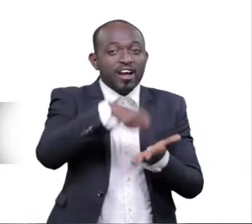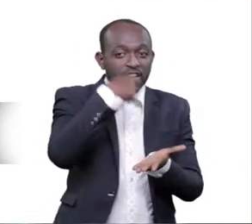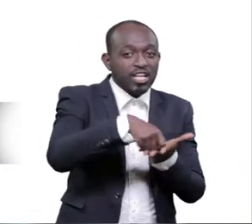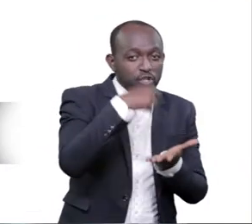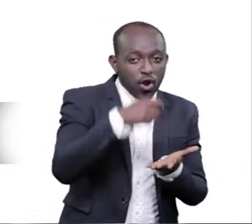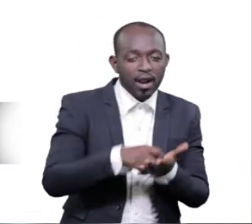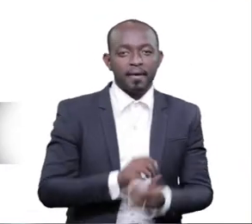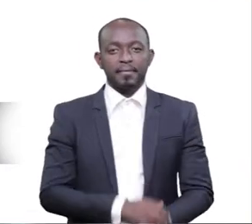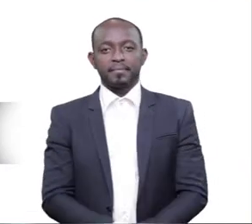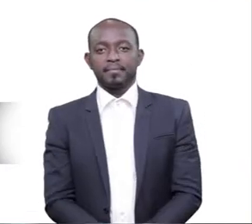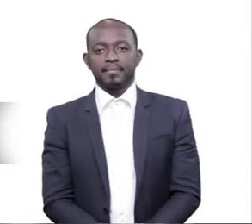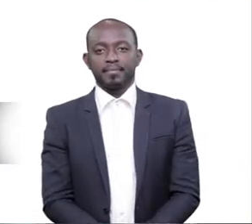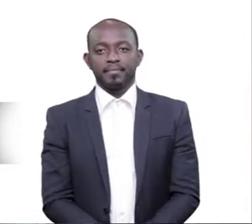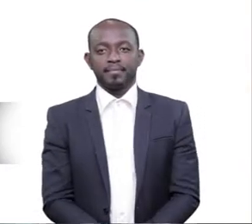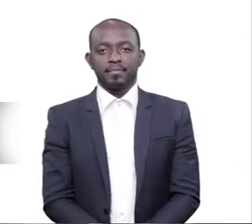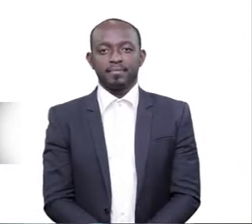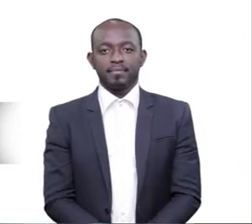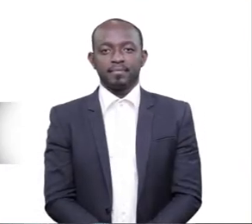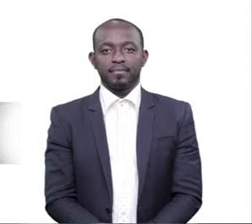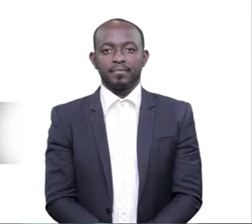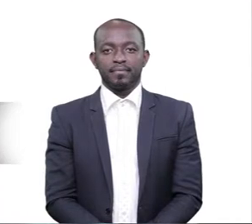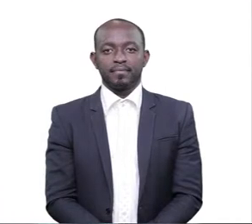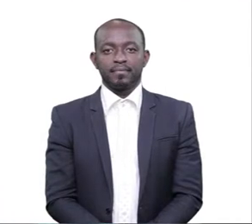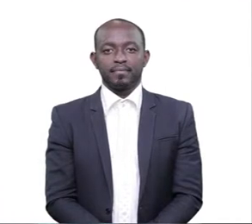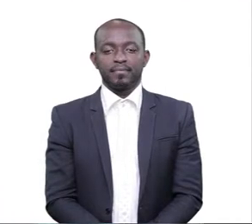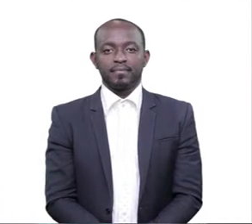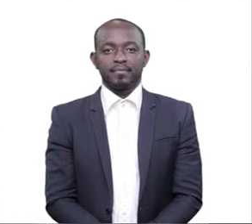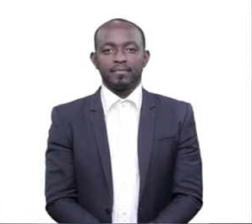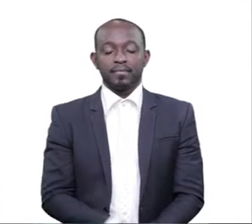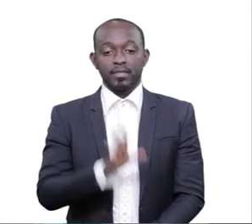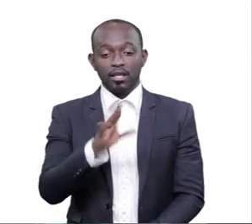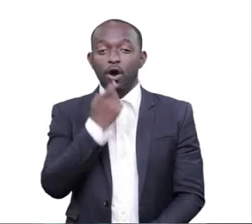nindashinga restora nibitanshobokera ngo mbone ibikoresho bihagije